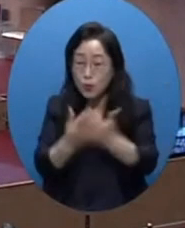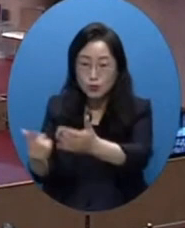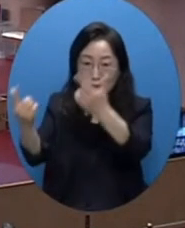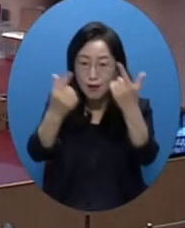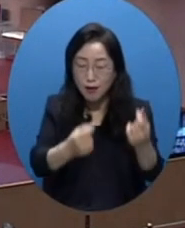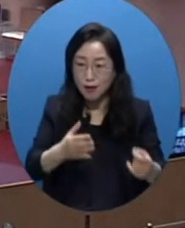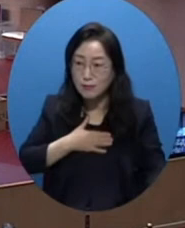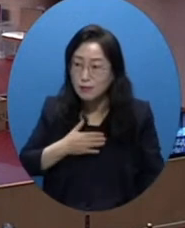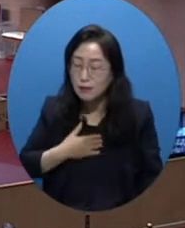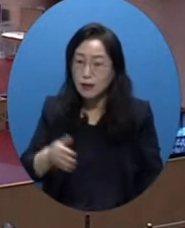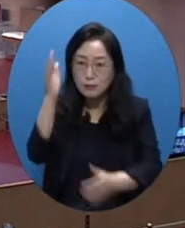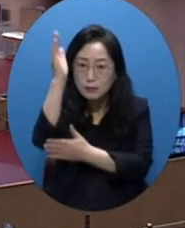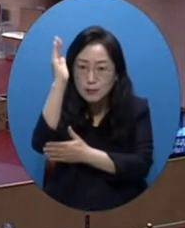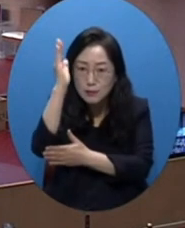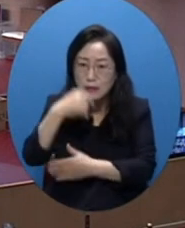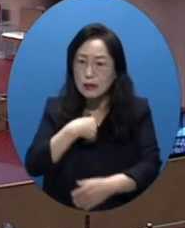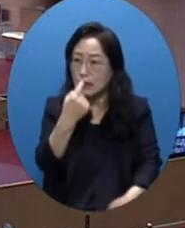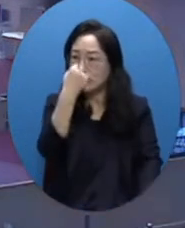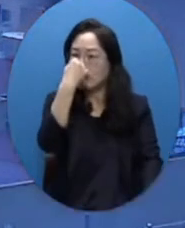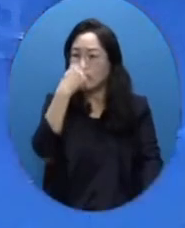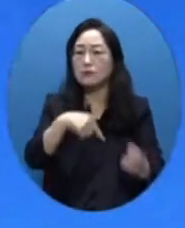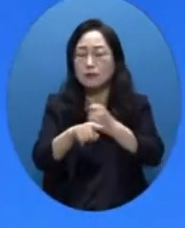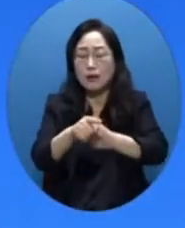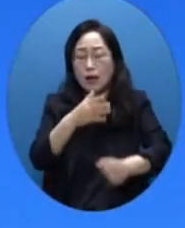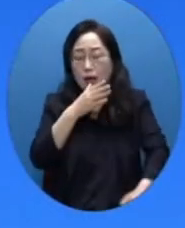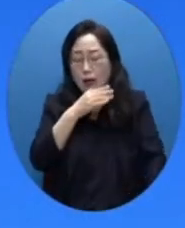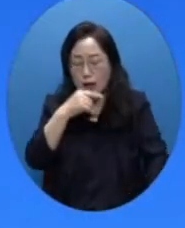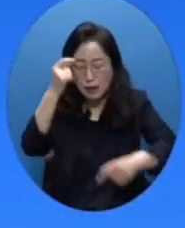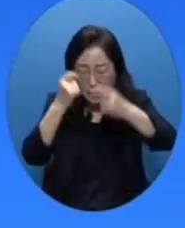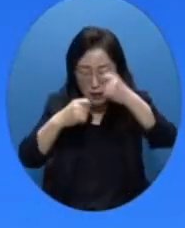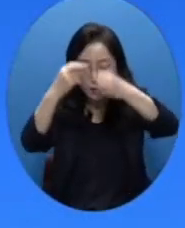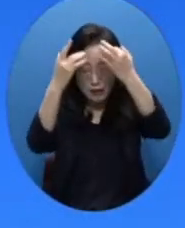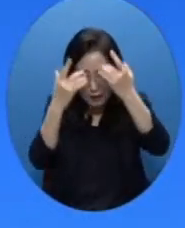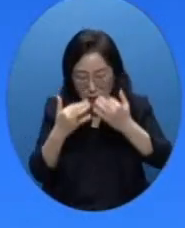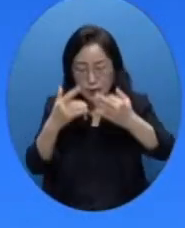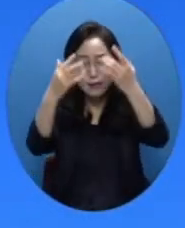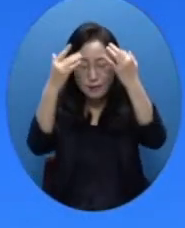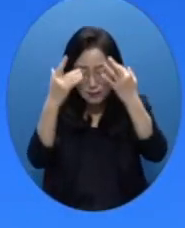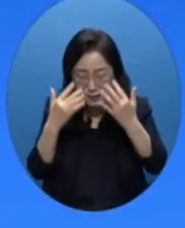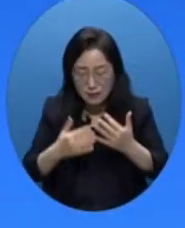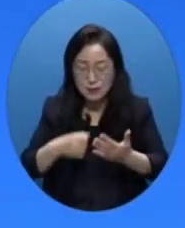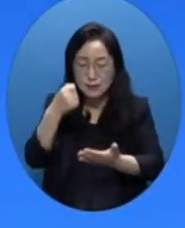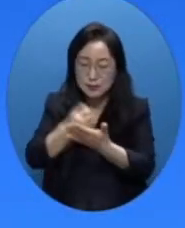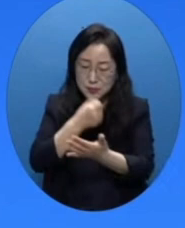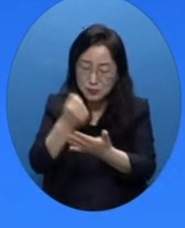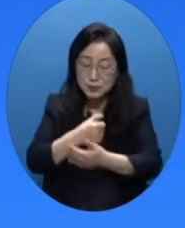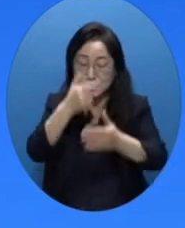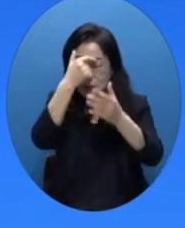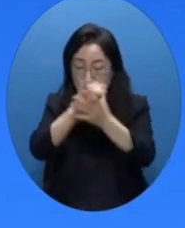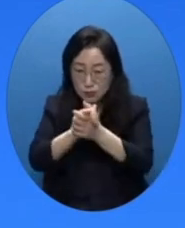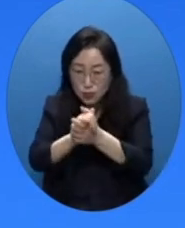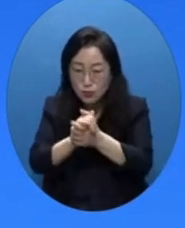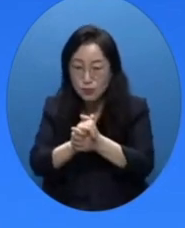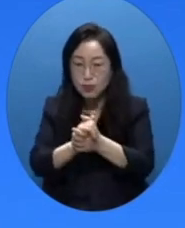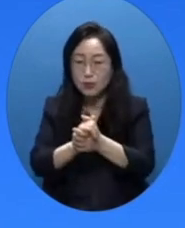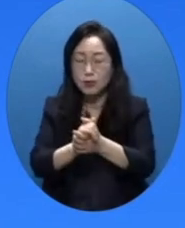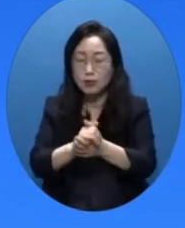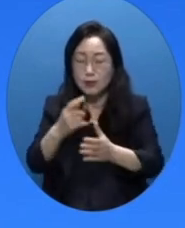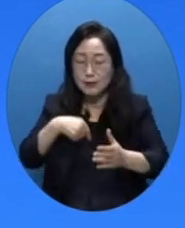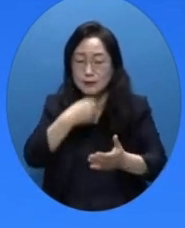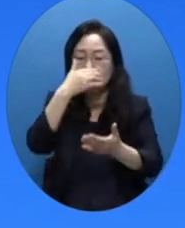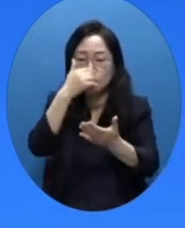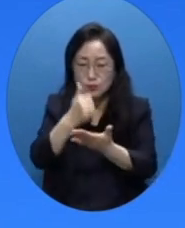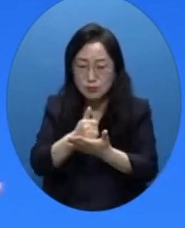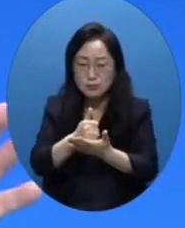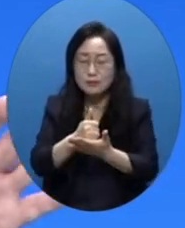자기한테 하신 말씀이었습니다. 주체할 수 없이 눈물을 흘리고 또 흘리고 주 앞에 통곡하며 기도하는데 자기가 지은